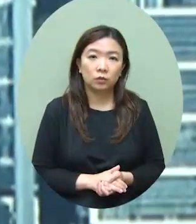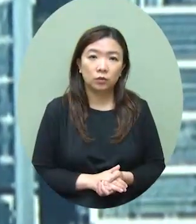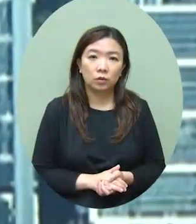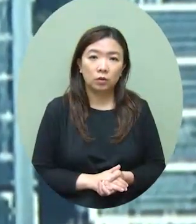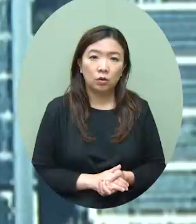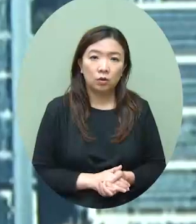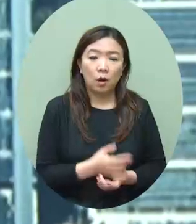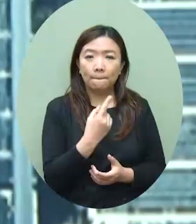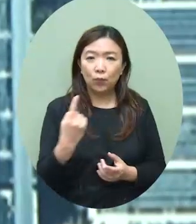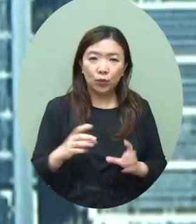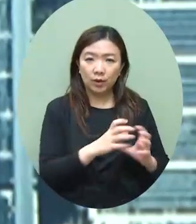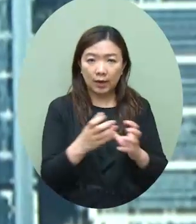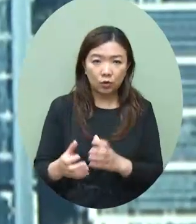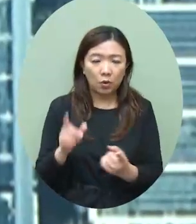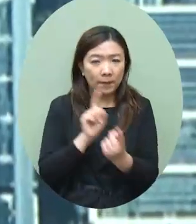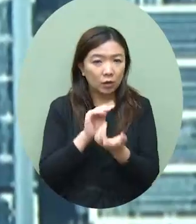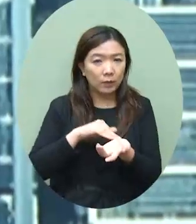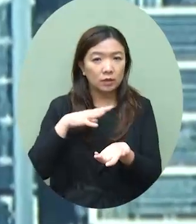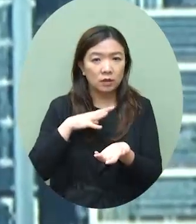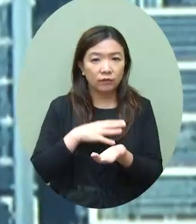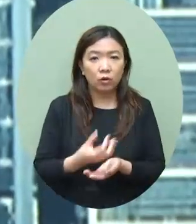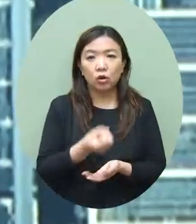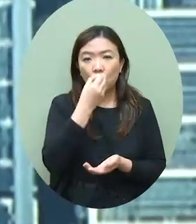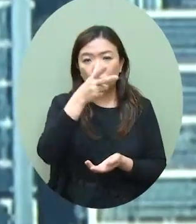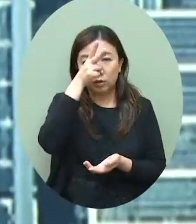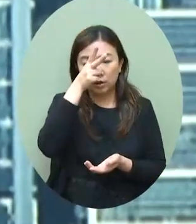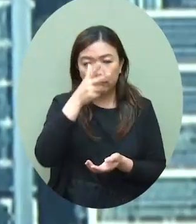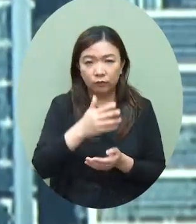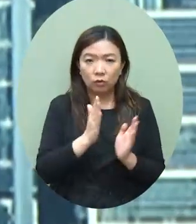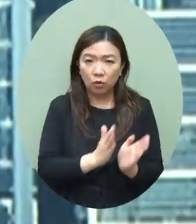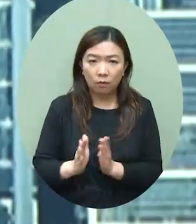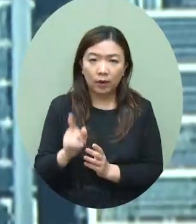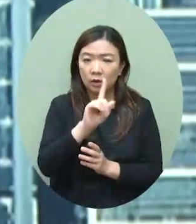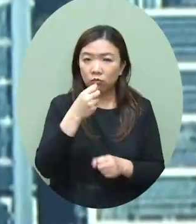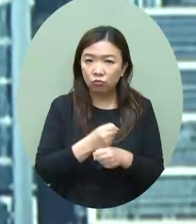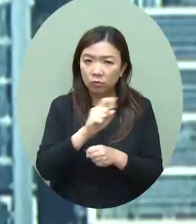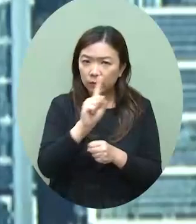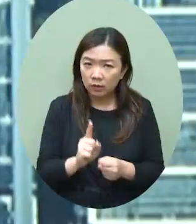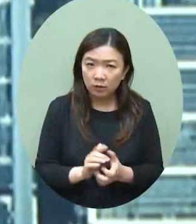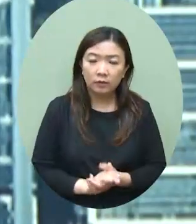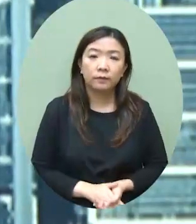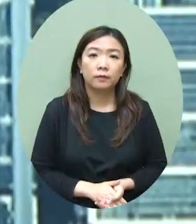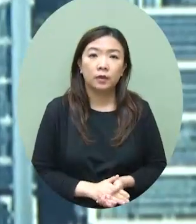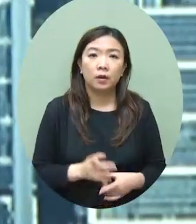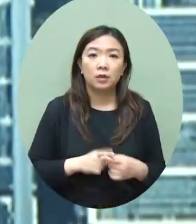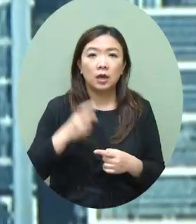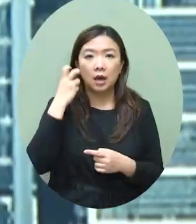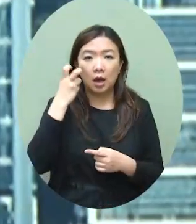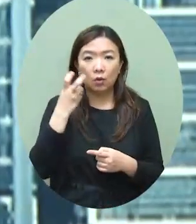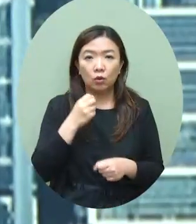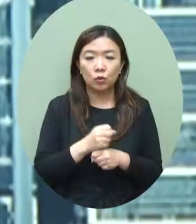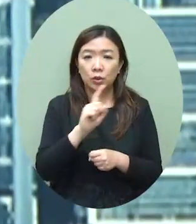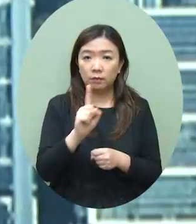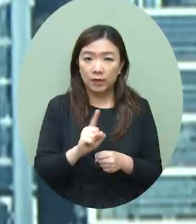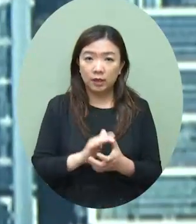段面對咁嘅疫情，特區政府應該採取啲咩措施當然喺考慮採取咩措施嘅時